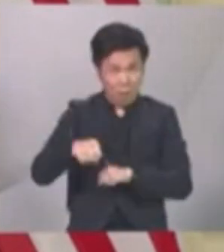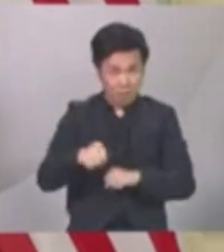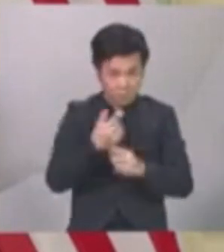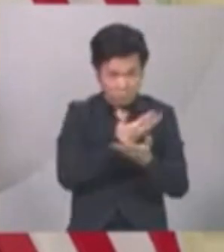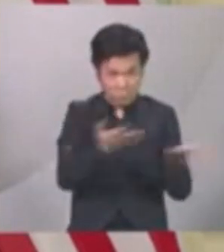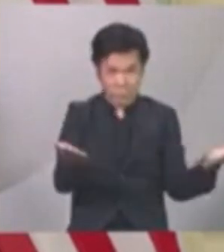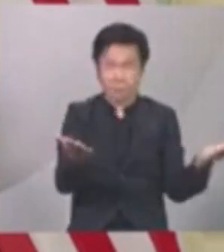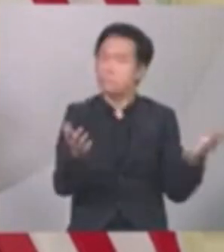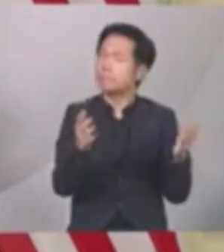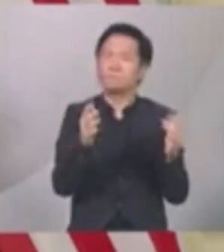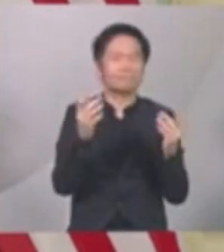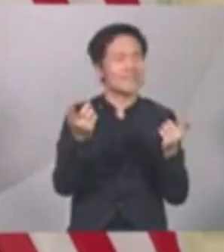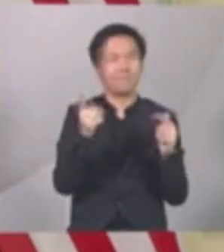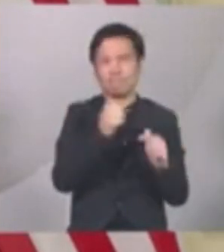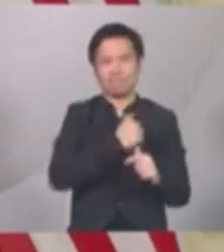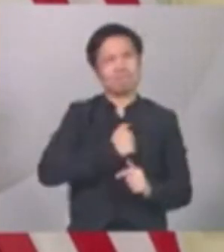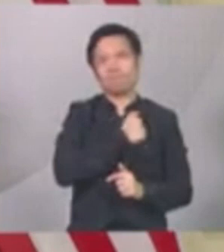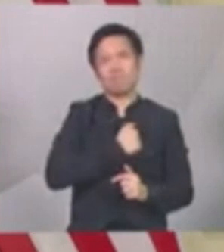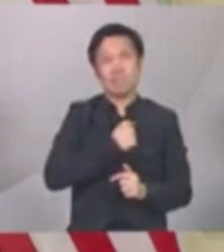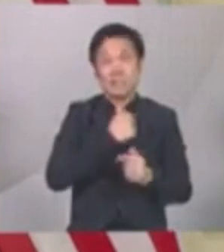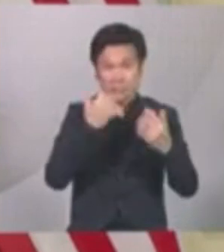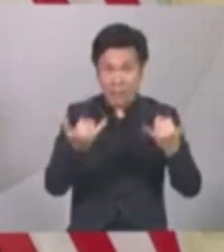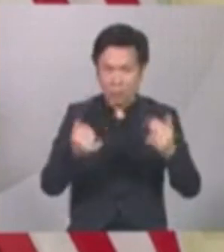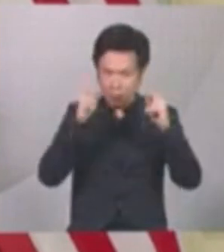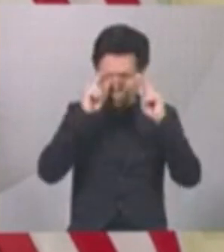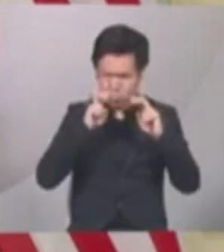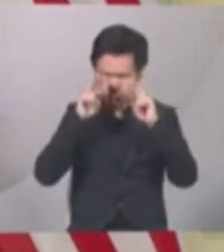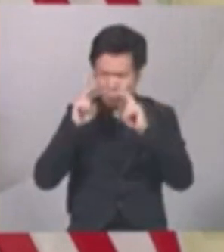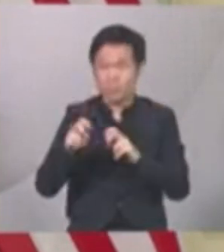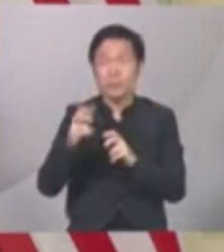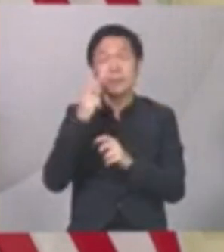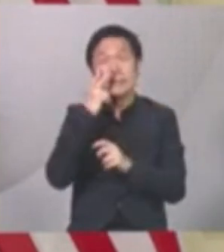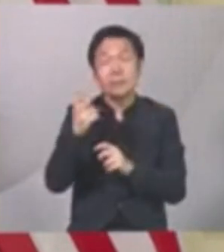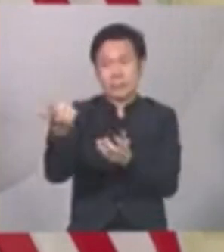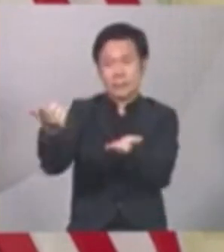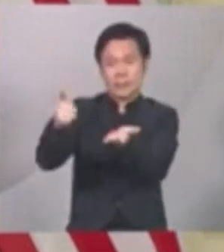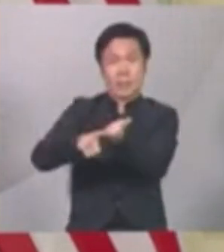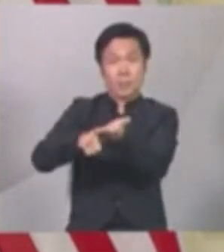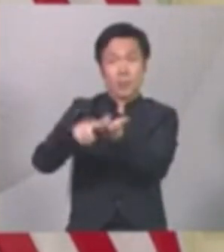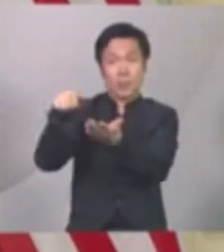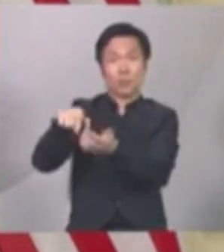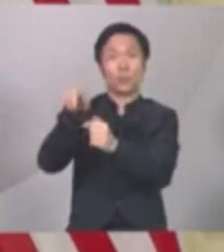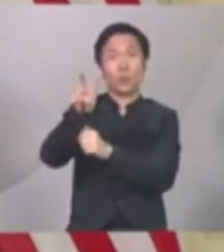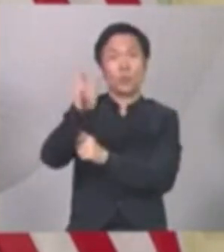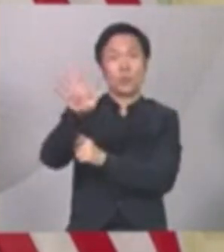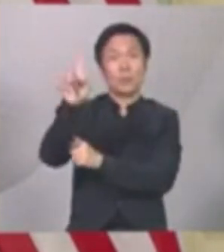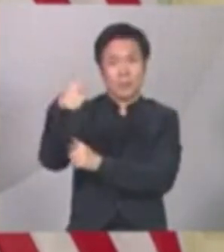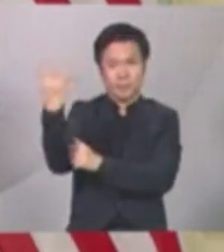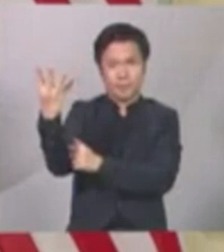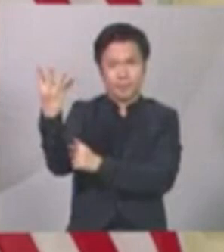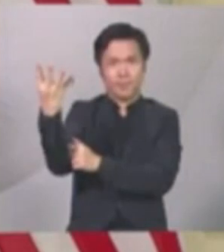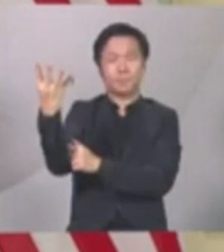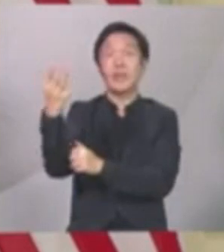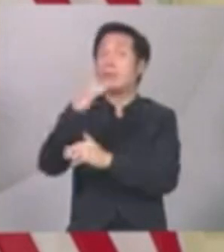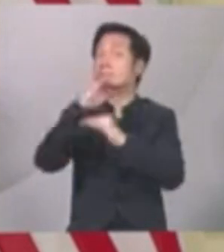kita masih lagi menunggu laporan yang akan bermula pada 25 bulan nanti. Jadi setiap report,